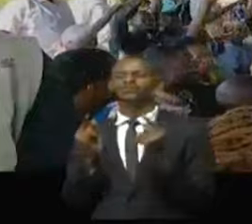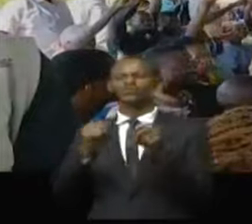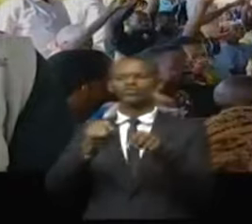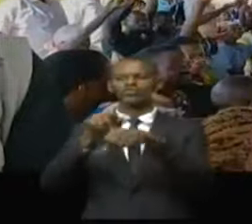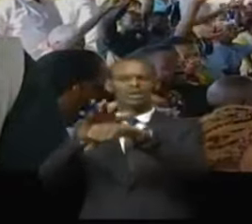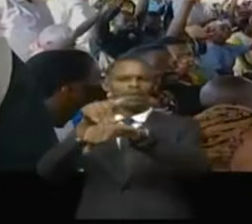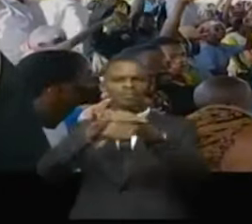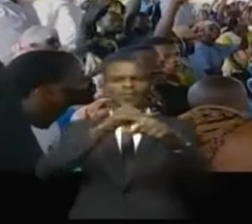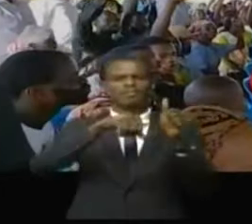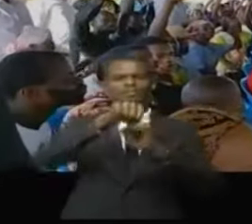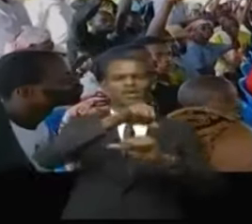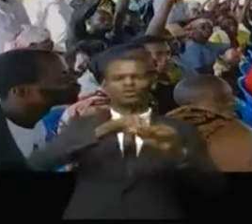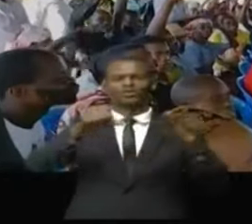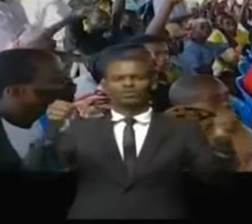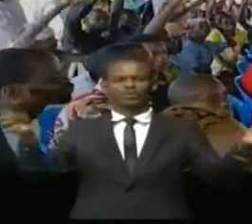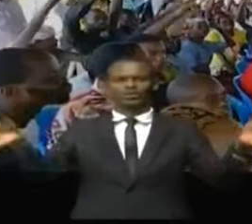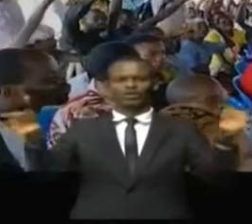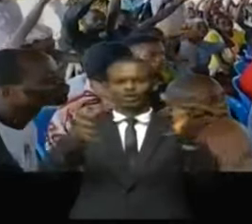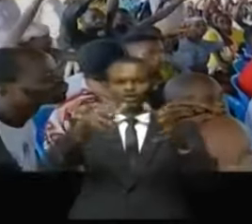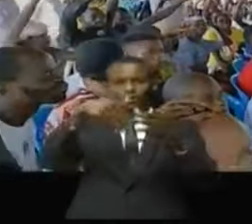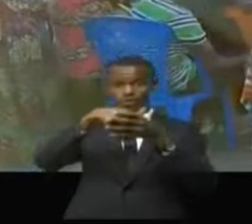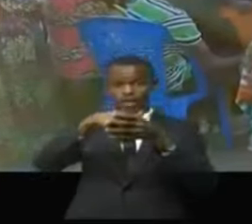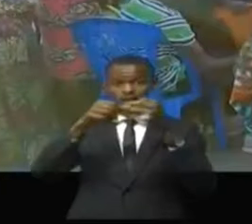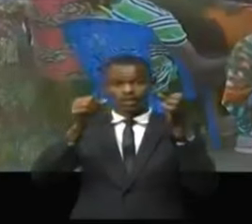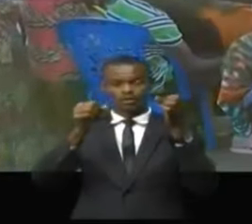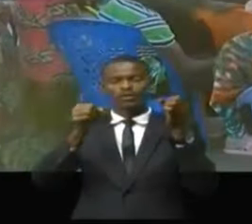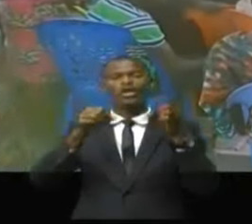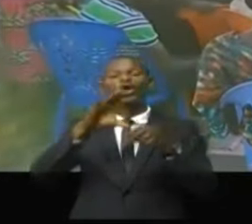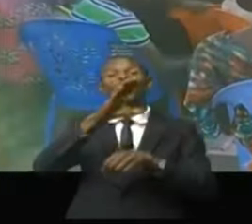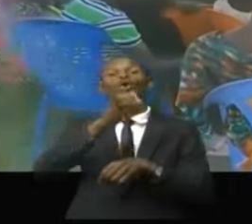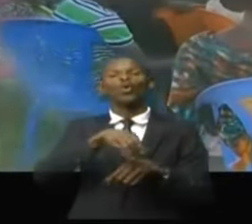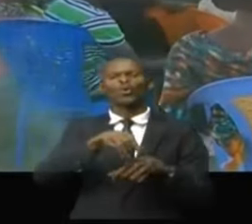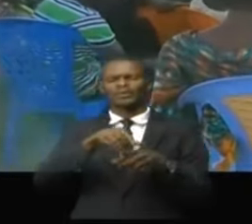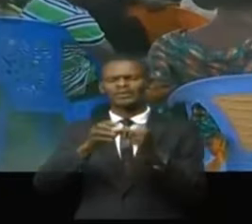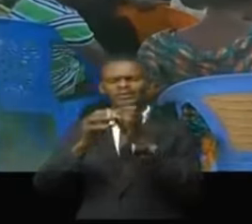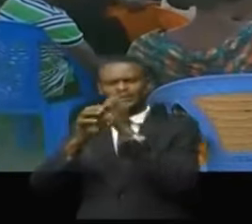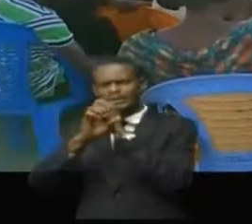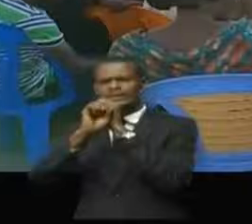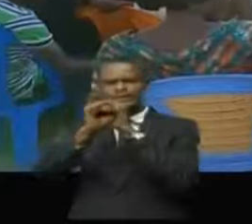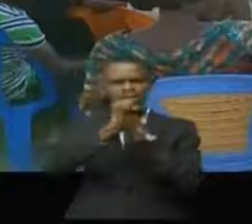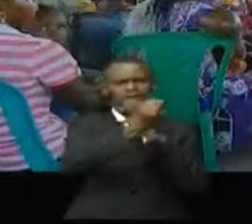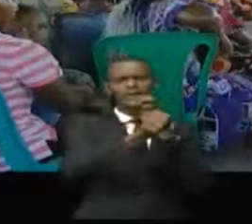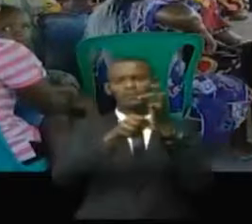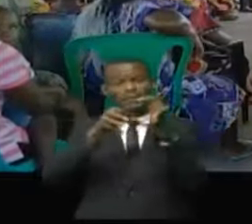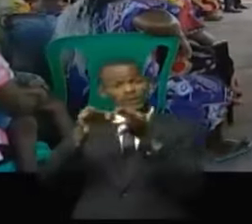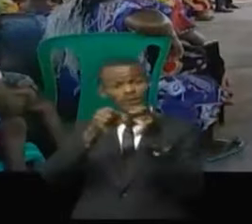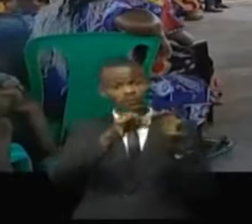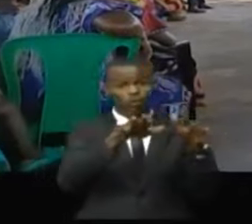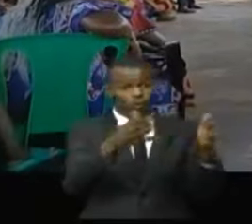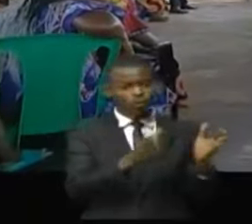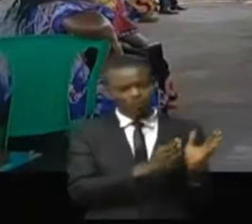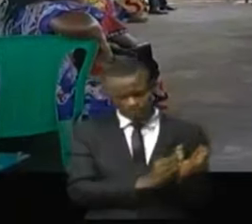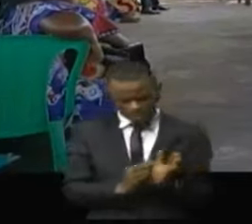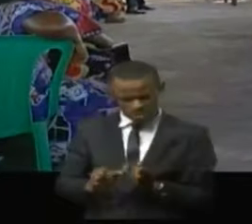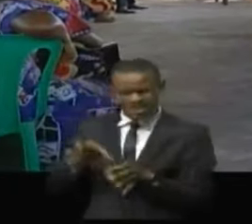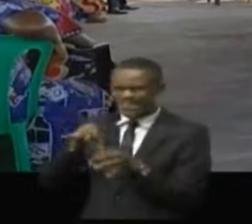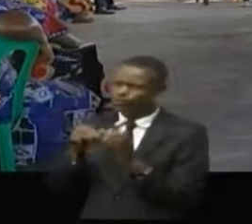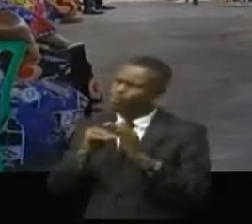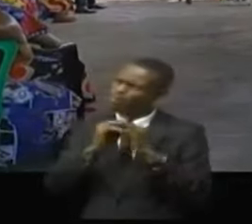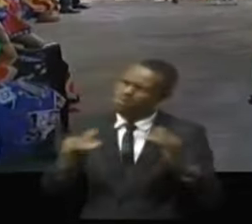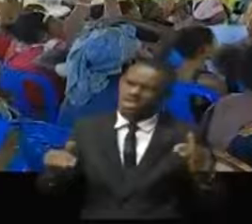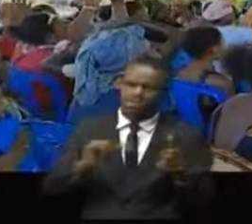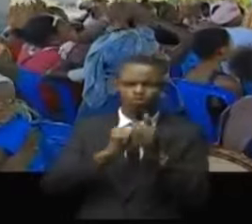associatifs de sa municipalité pour leur sensibiliser sur le processus électoral et la sécurité. C'est dans ce cadre que Franck